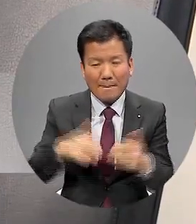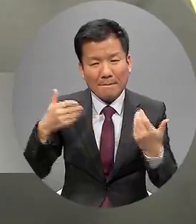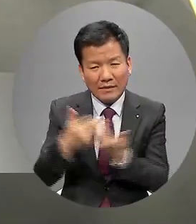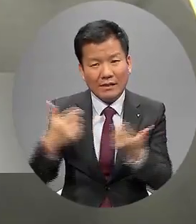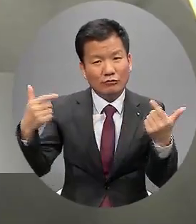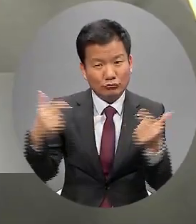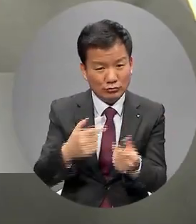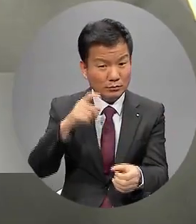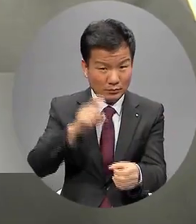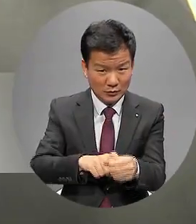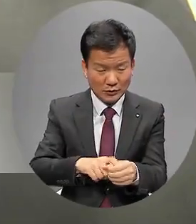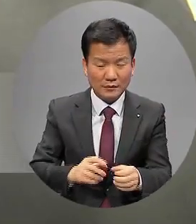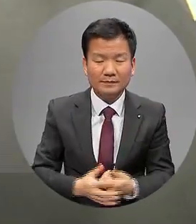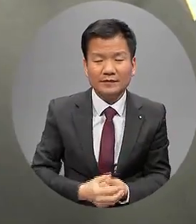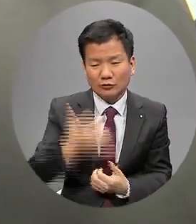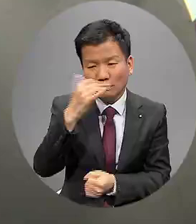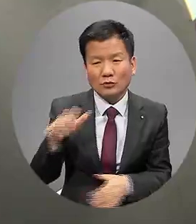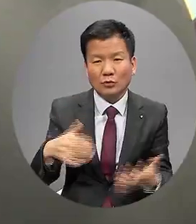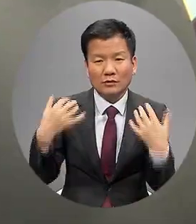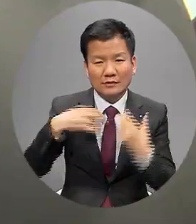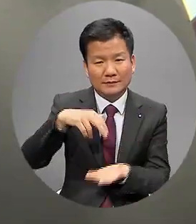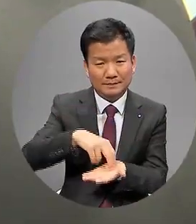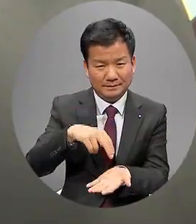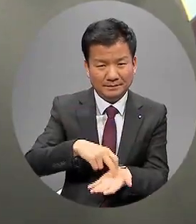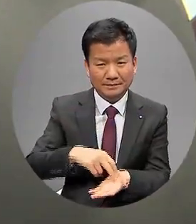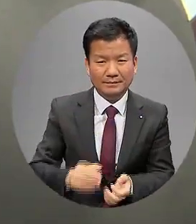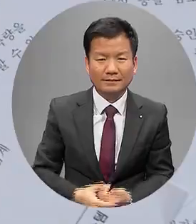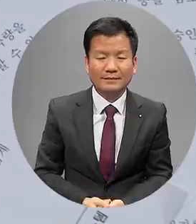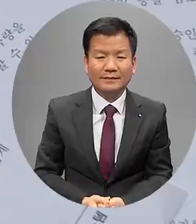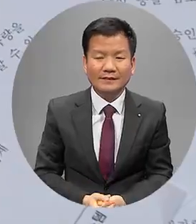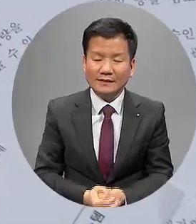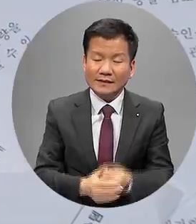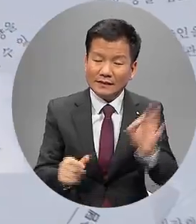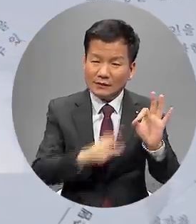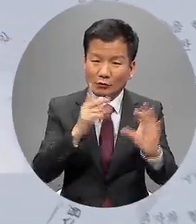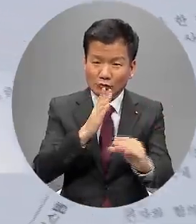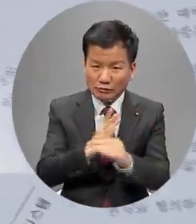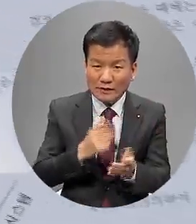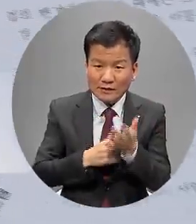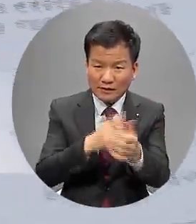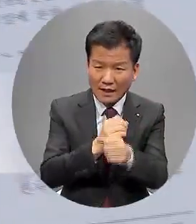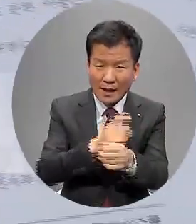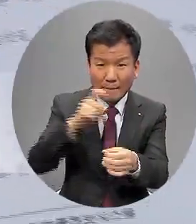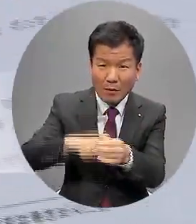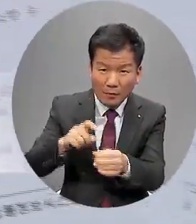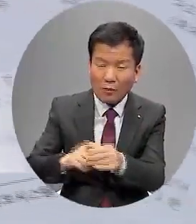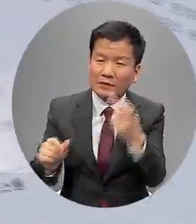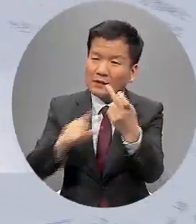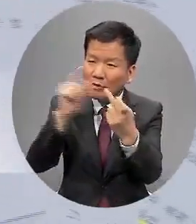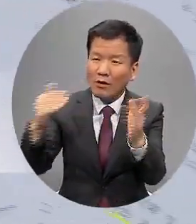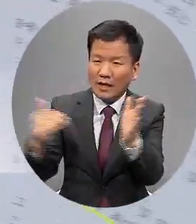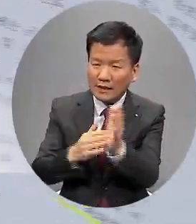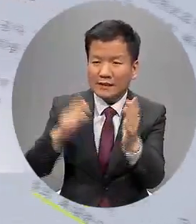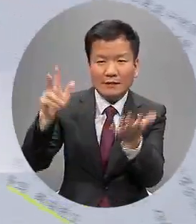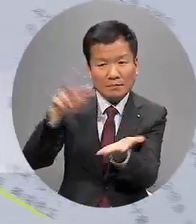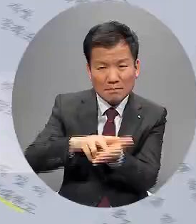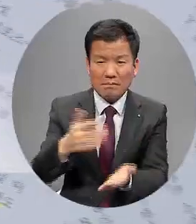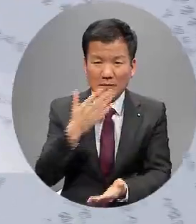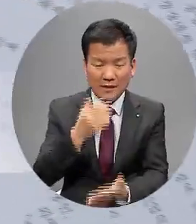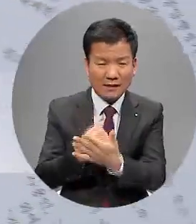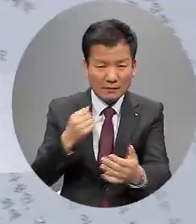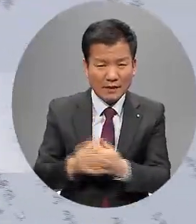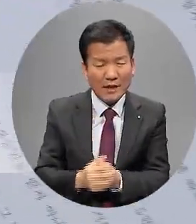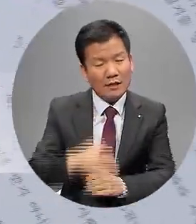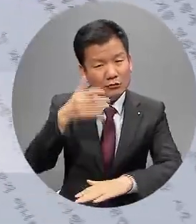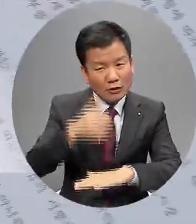최소화하려 한다는게 충청북도의 설명 이달 안에 발휘해야 목표인 연내 처리를 기대할 수 있는만큼